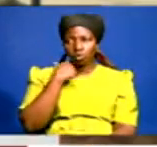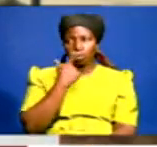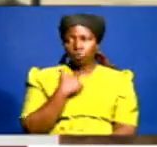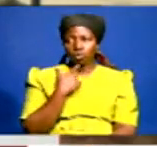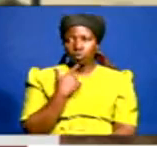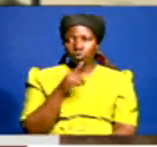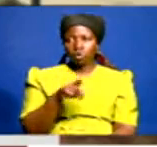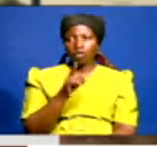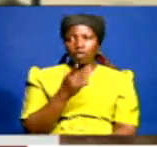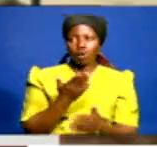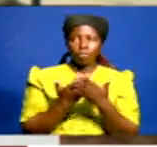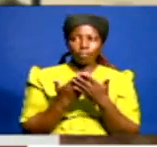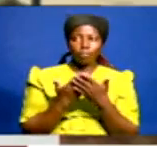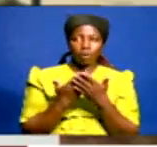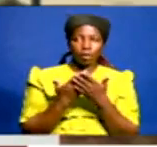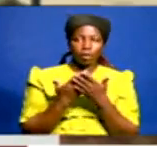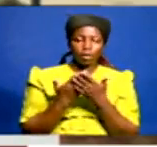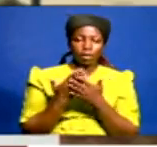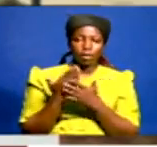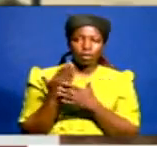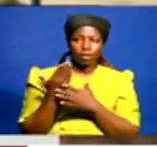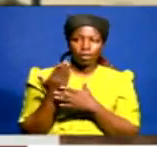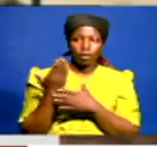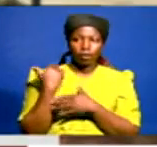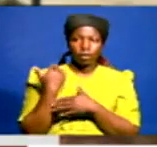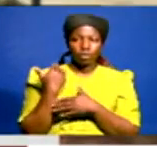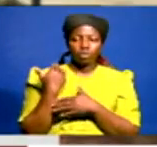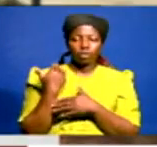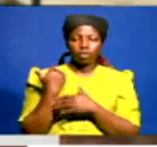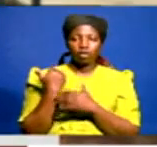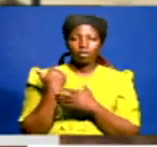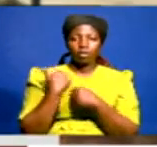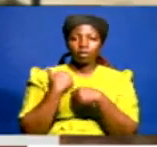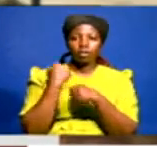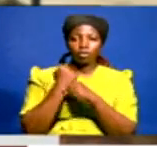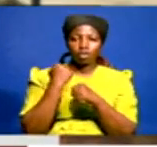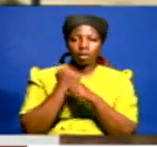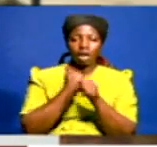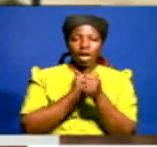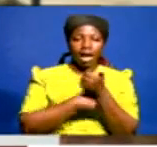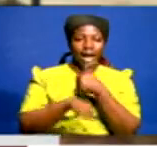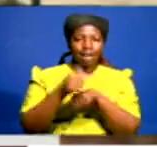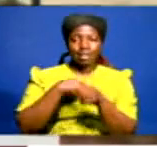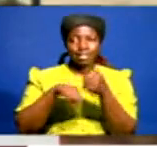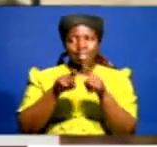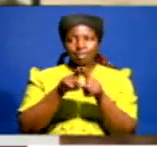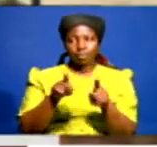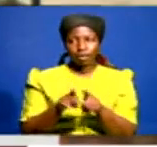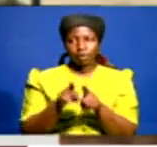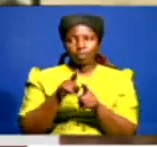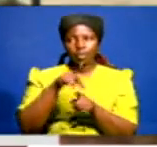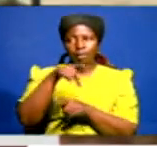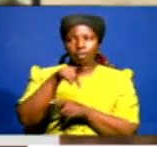anafanya acting kama prosecutor. Na pigo hili limetujia kwa mshtuko